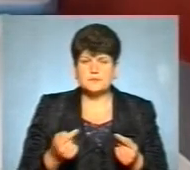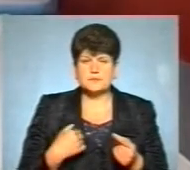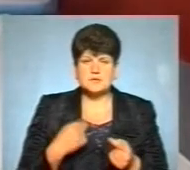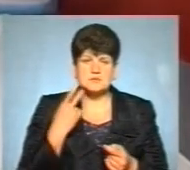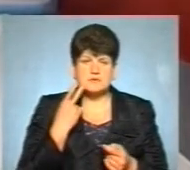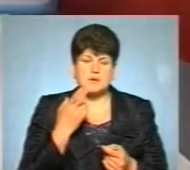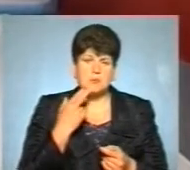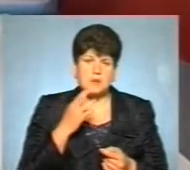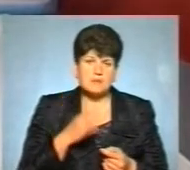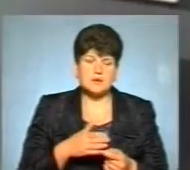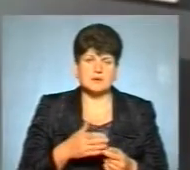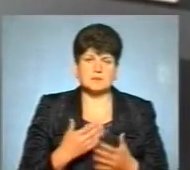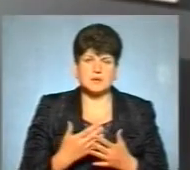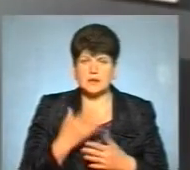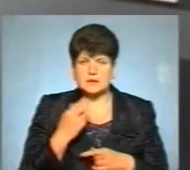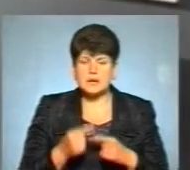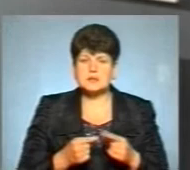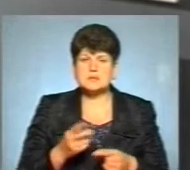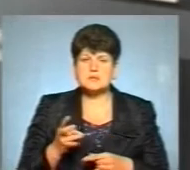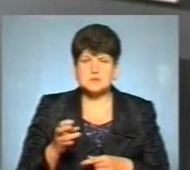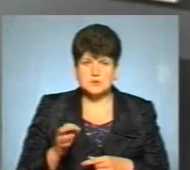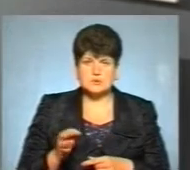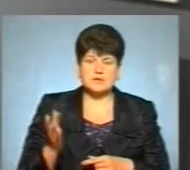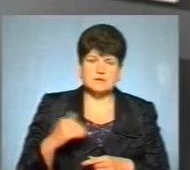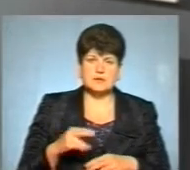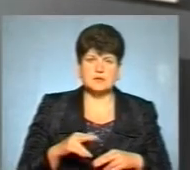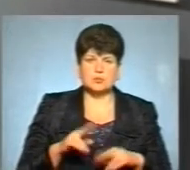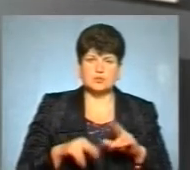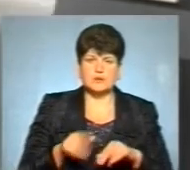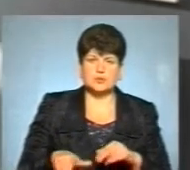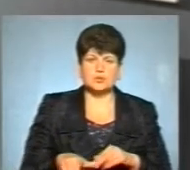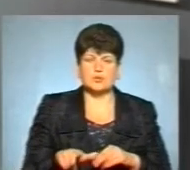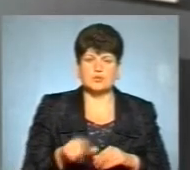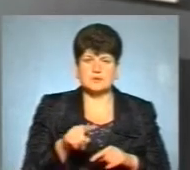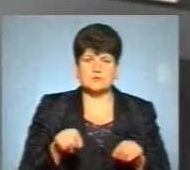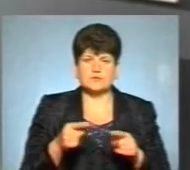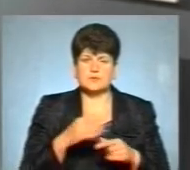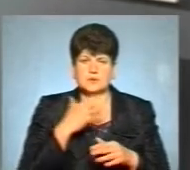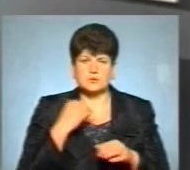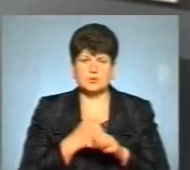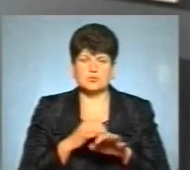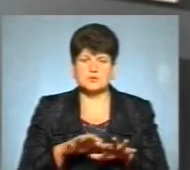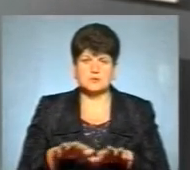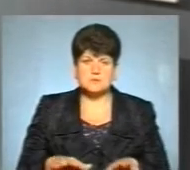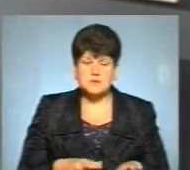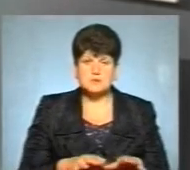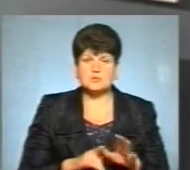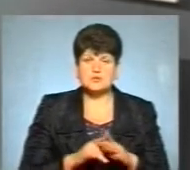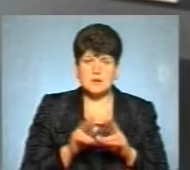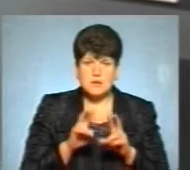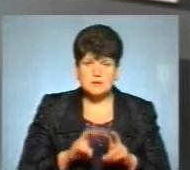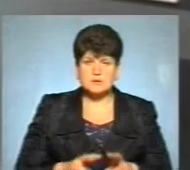привикли, наприклад, традиційно, як раніше було. Давайте будувати дороги, казали. Там багато створюється робочих місць. Знову ж таки, почали